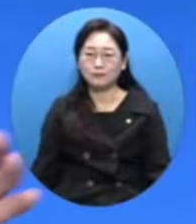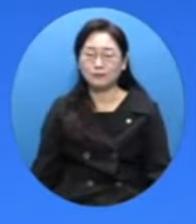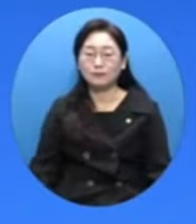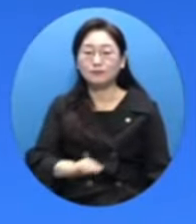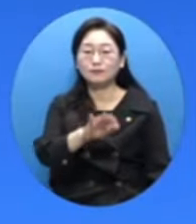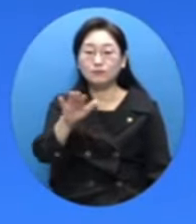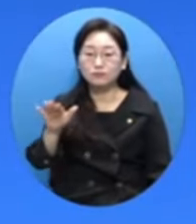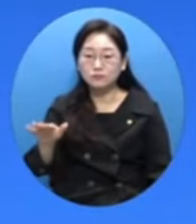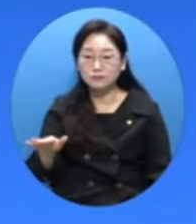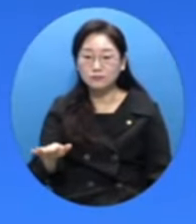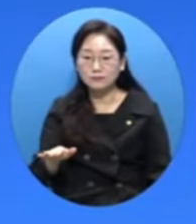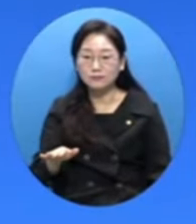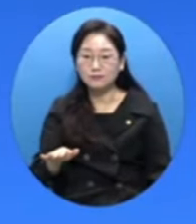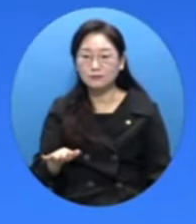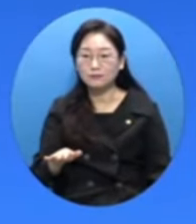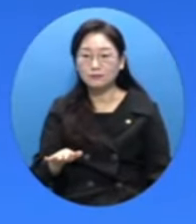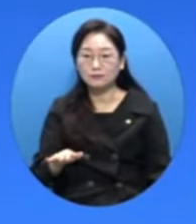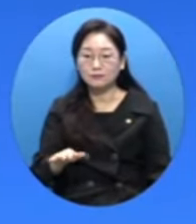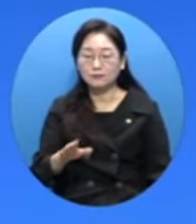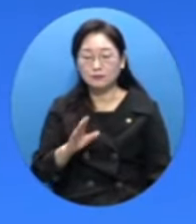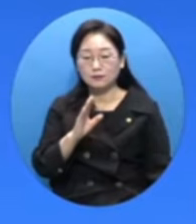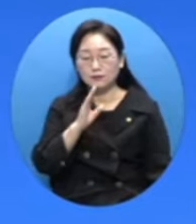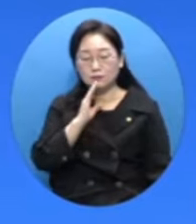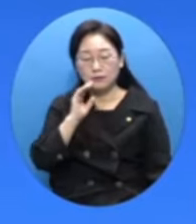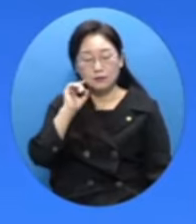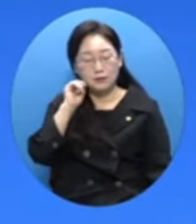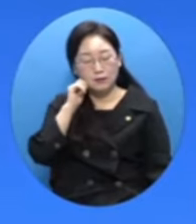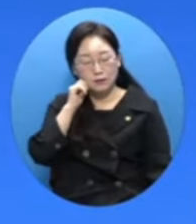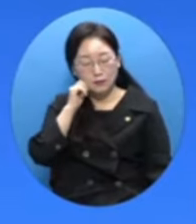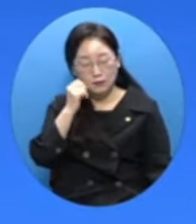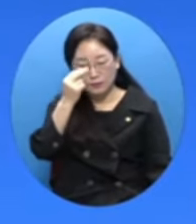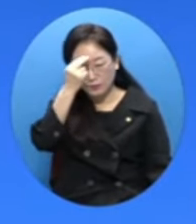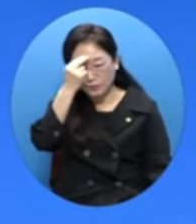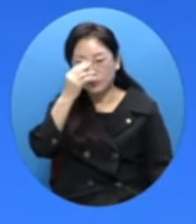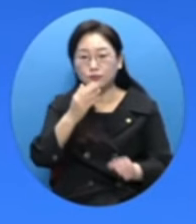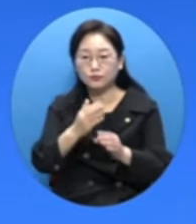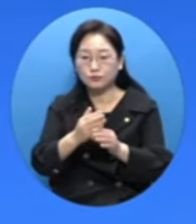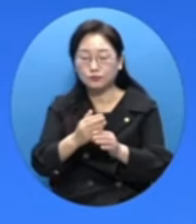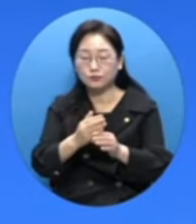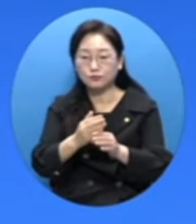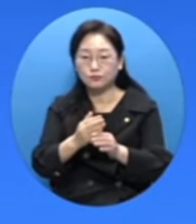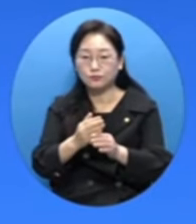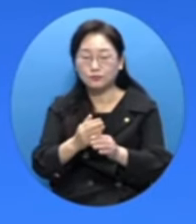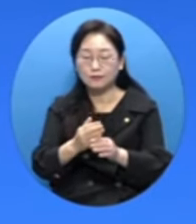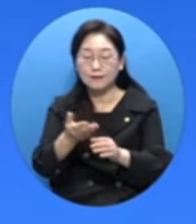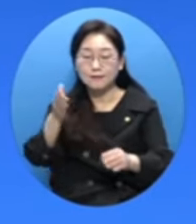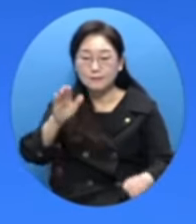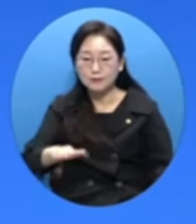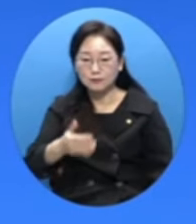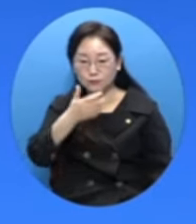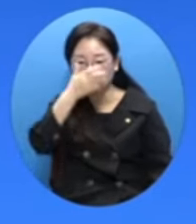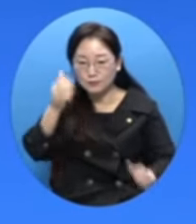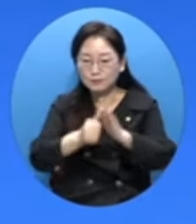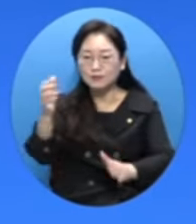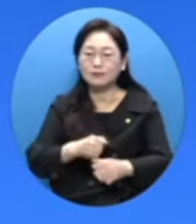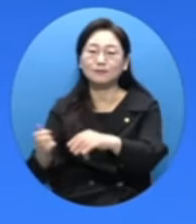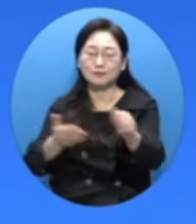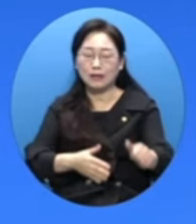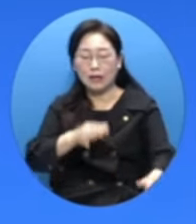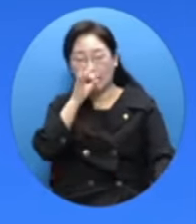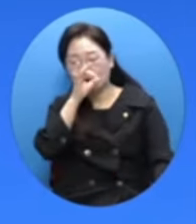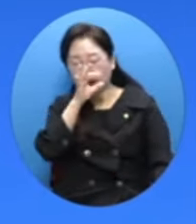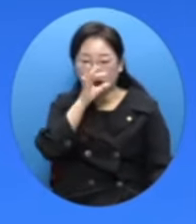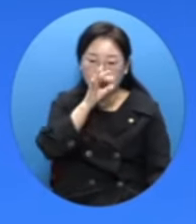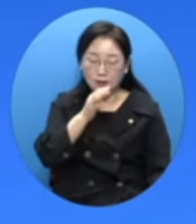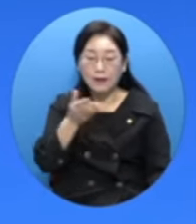우리가 그 어느 때보다도 지금 어려운 시기를 지나고 있습니다. 그러나 우리가 꿈과 희망을 가져야 됩니다. 다 안 된다 안 된다